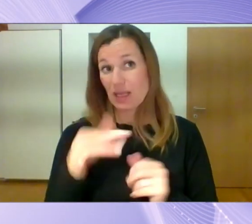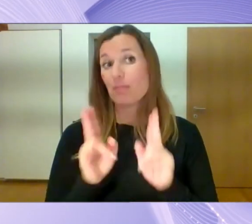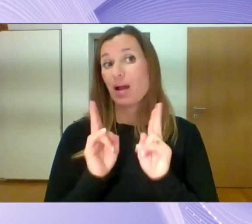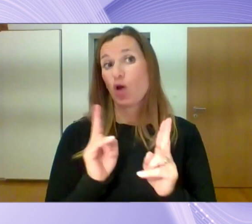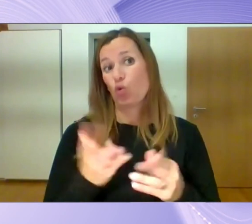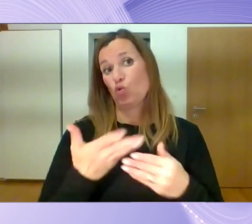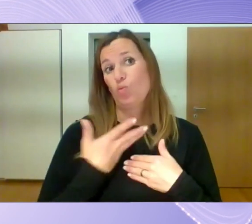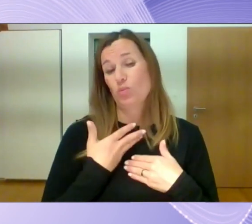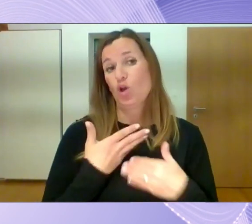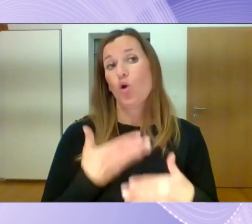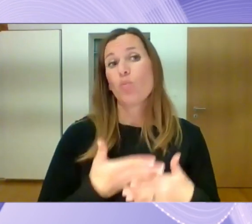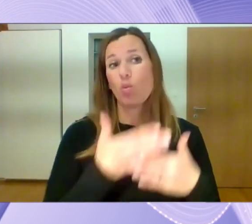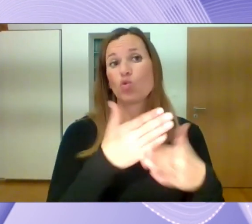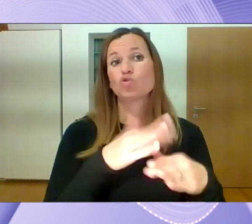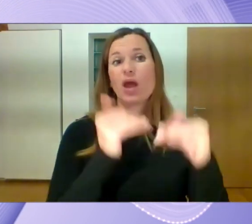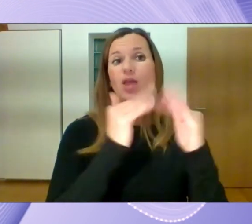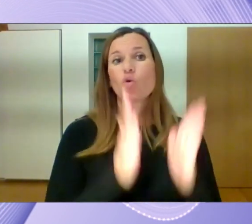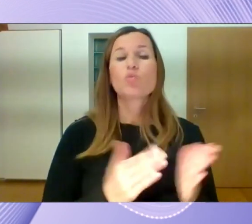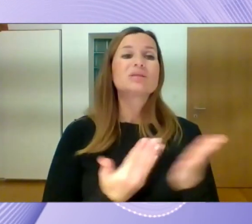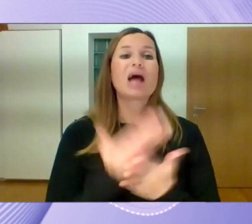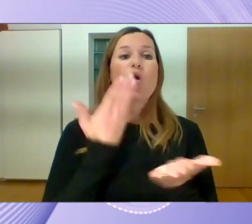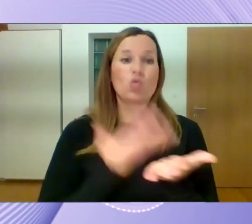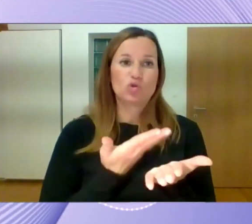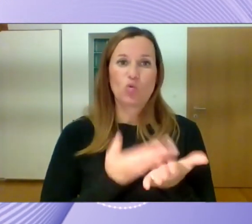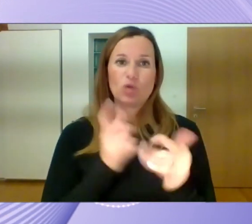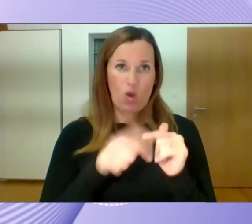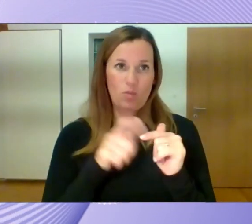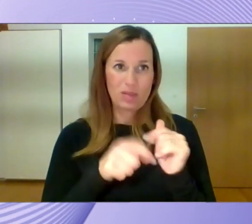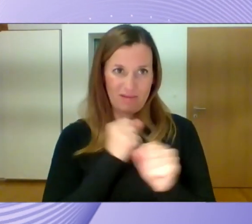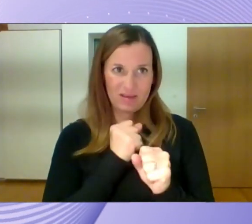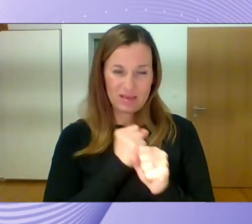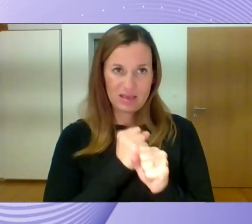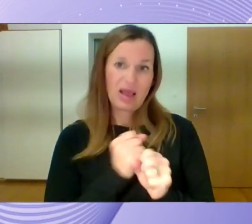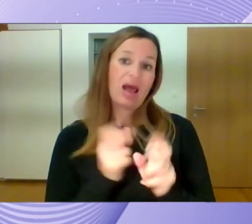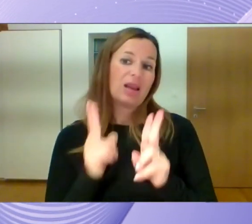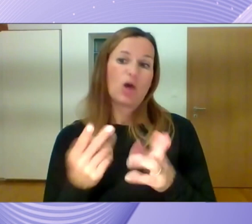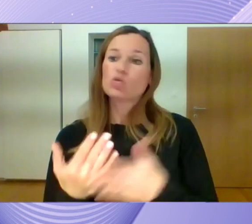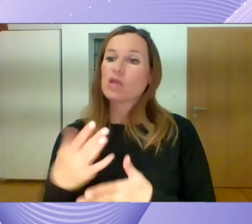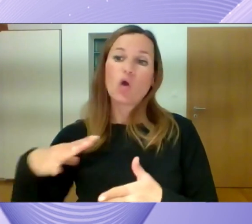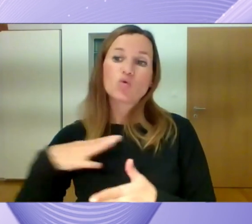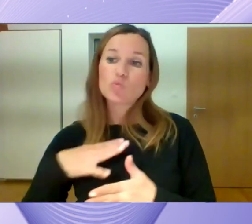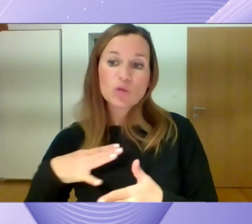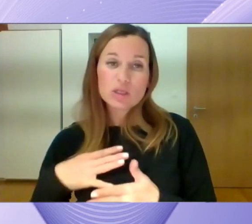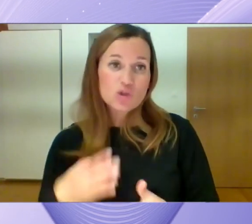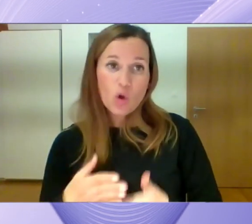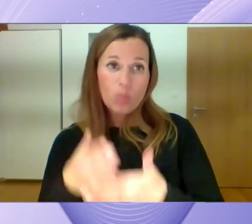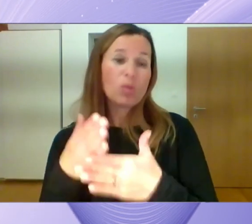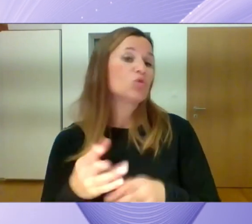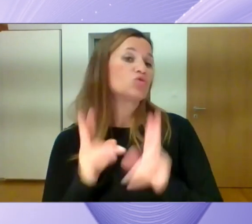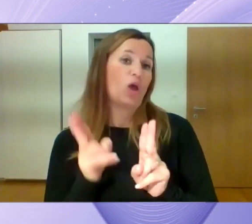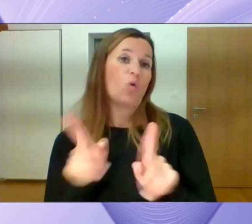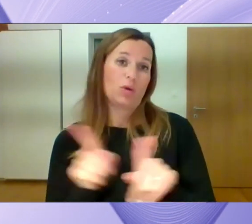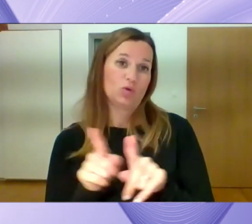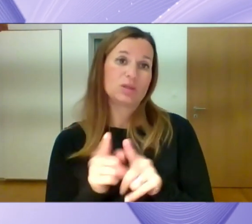domu za osnovna opravila, ki sem jih prej naštela, lahko za gospodinjsko pomoč, lahko pa za